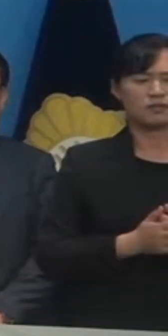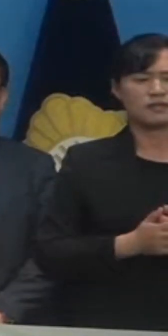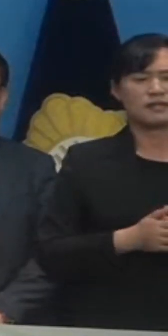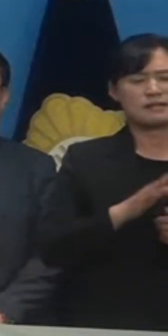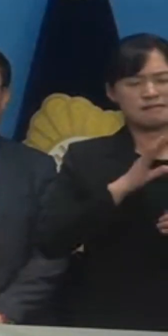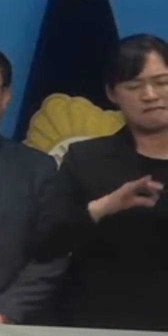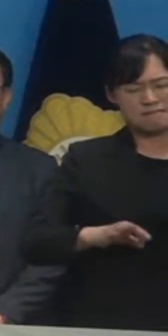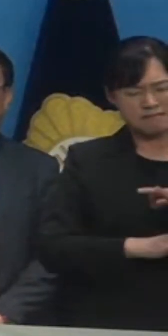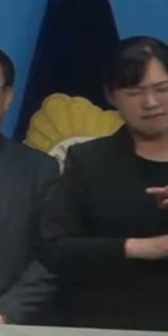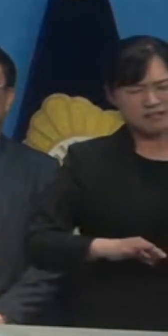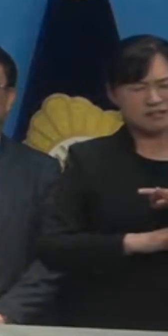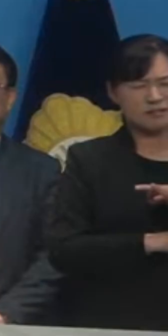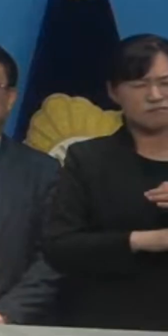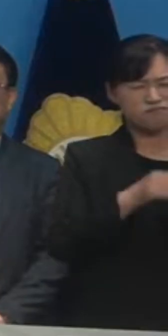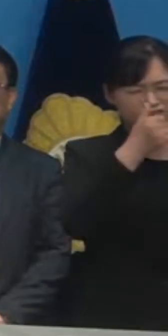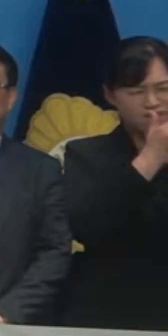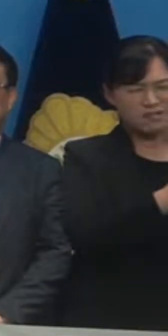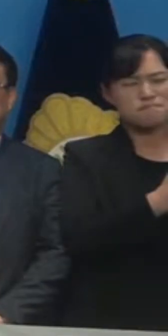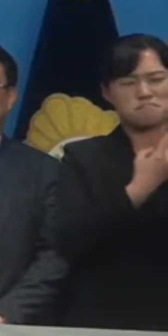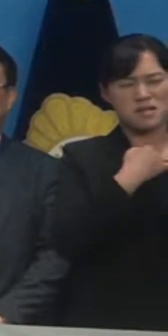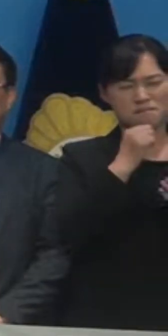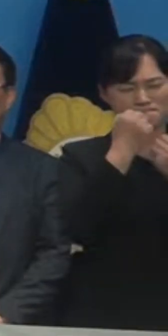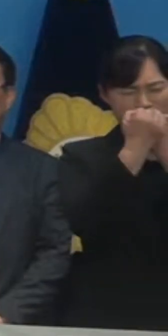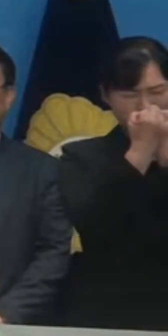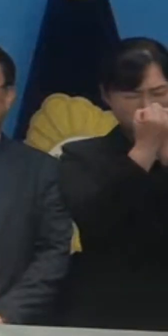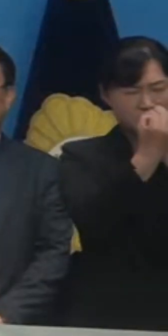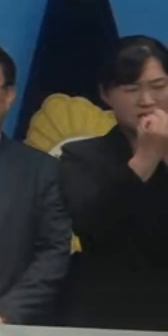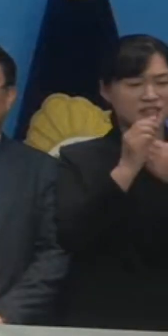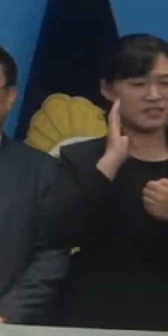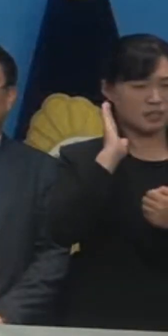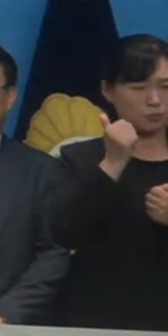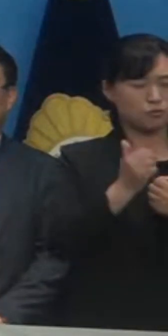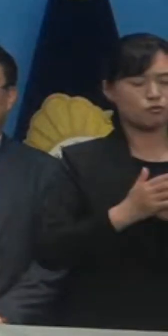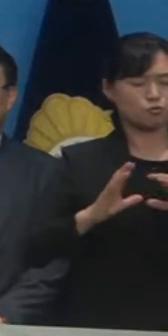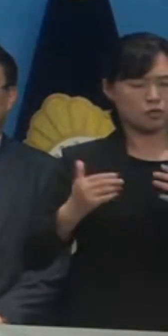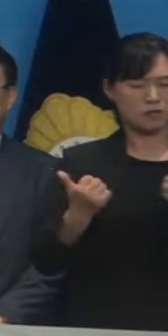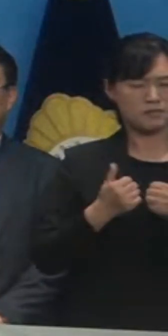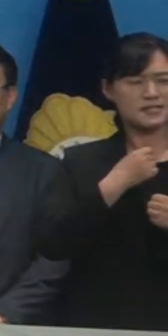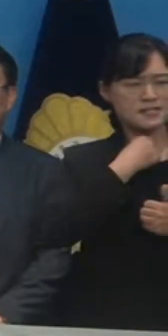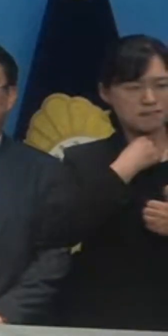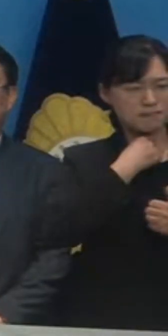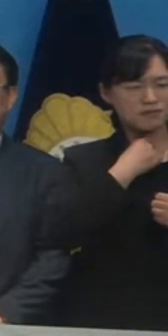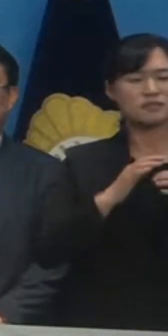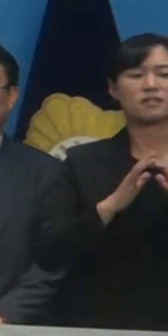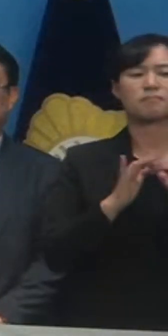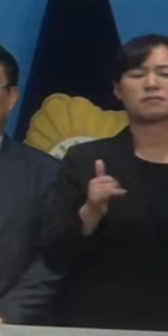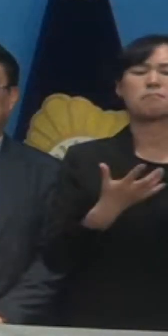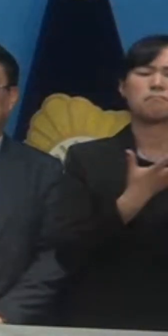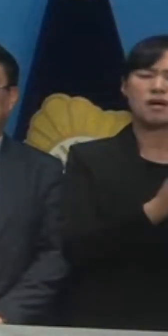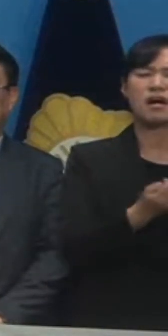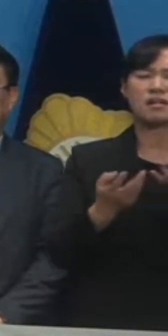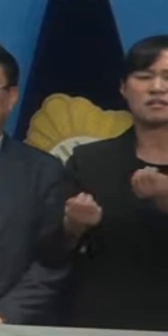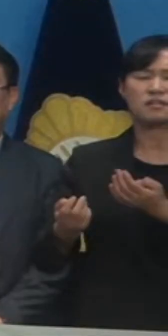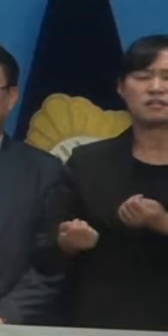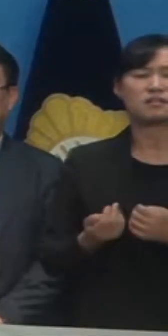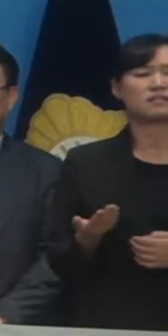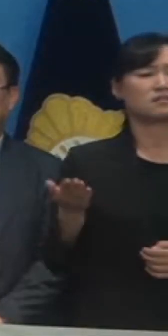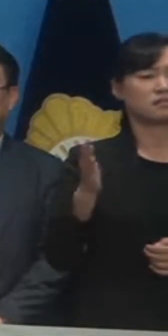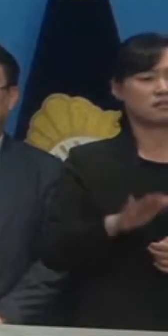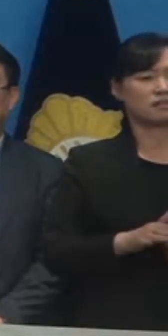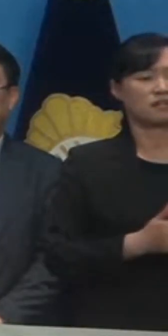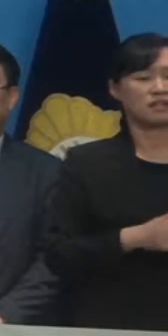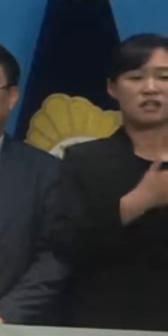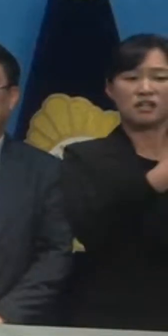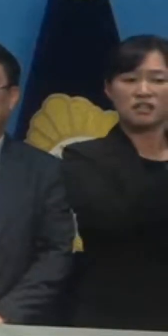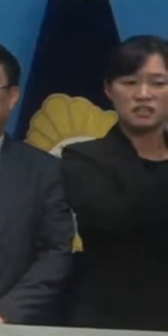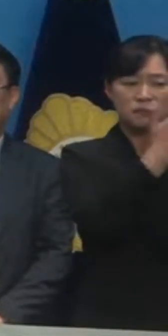비리와 범죄를 저질러도 뻔뻔하게 대통령이나 국회의원이 되고자 하는 이런 사람들이 많은데요.